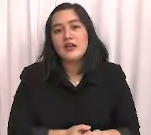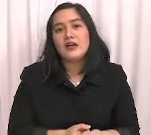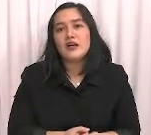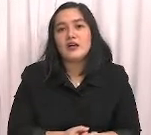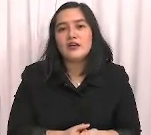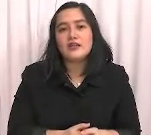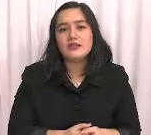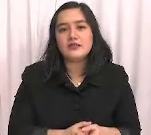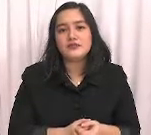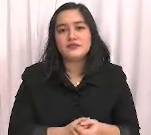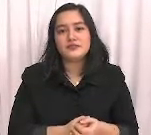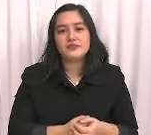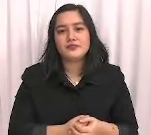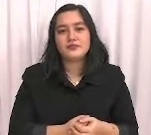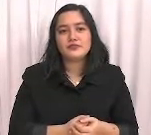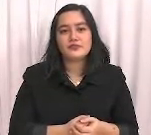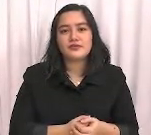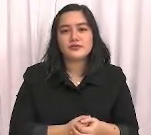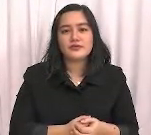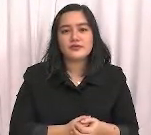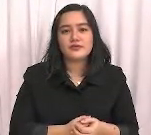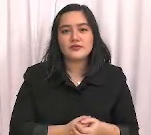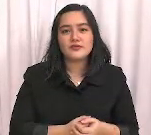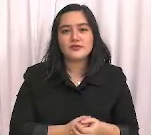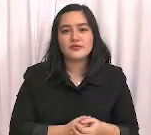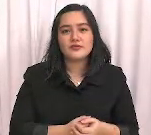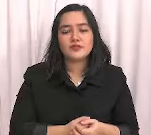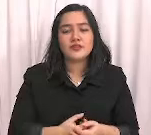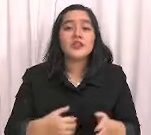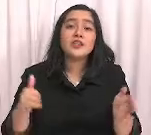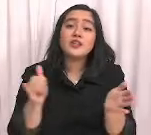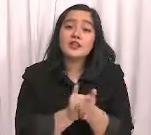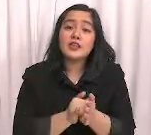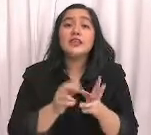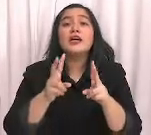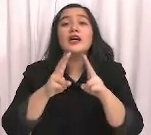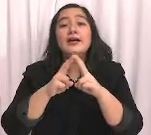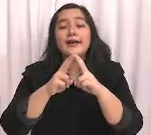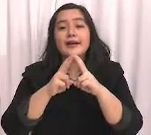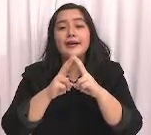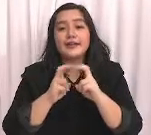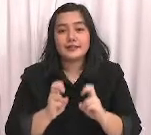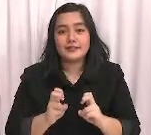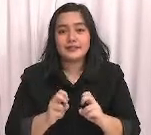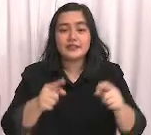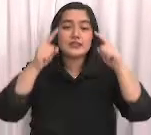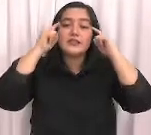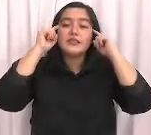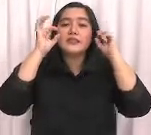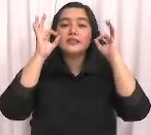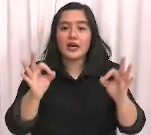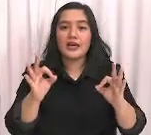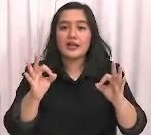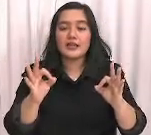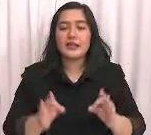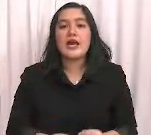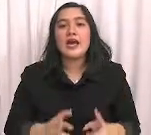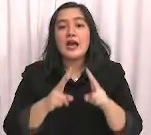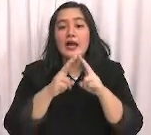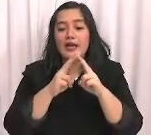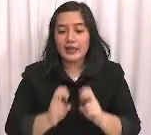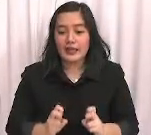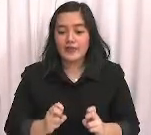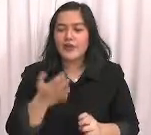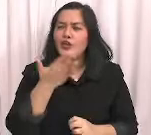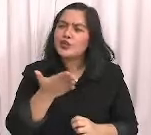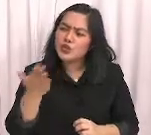pagka nagkamali ka, hindi ako gagawa ng mali. Amen. Pipiliin kong gumawa ng tama sa tuwing ikaw